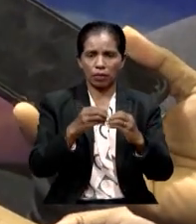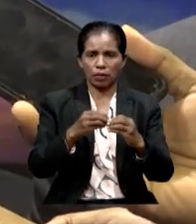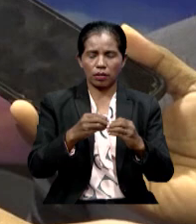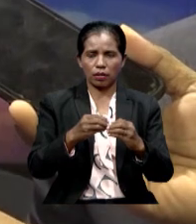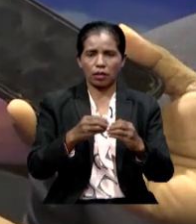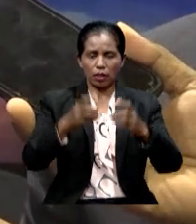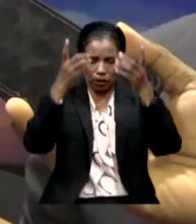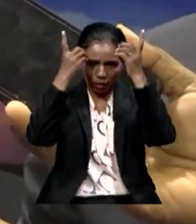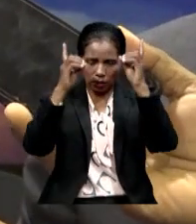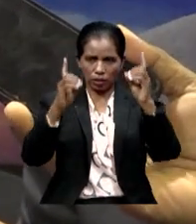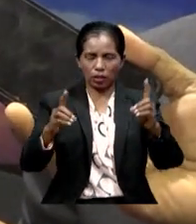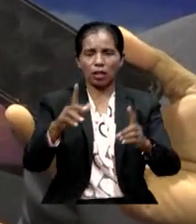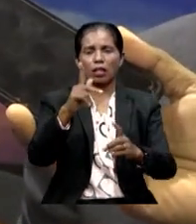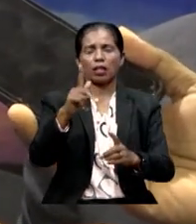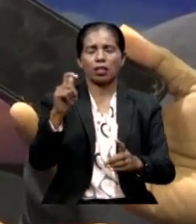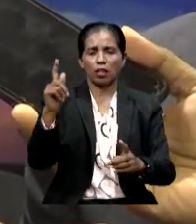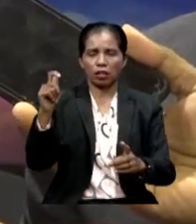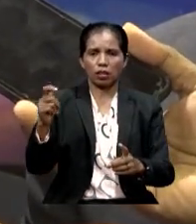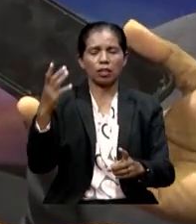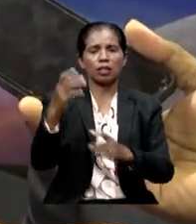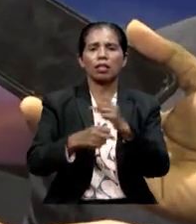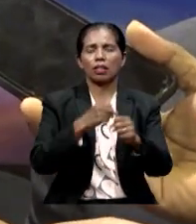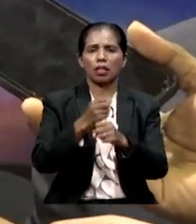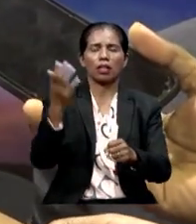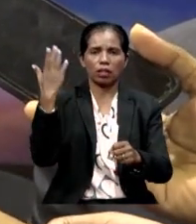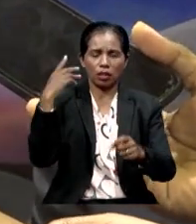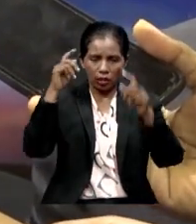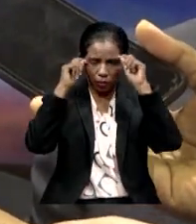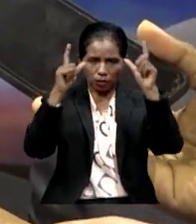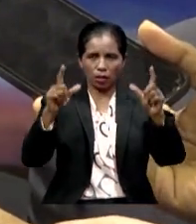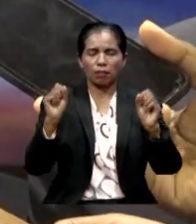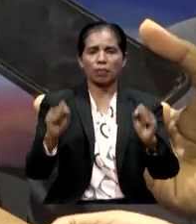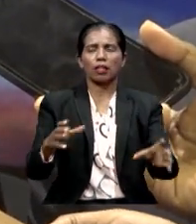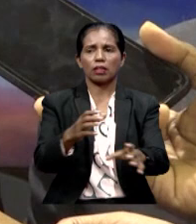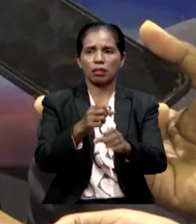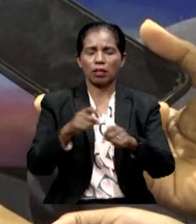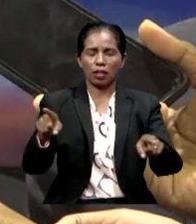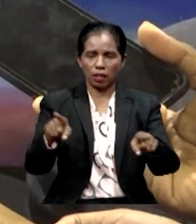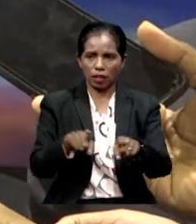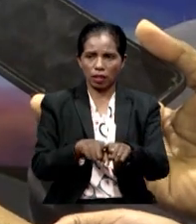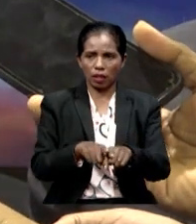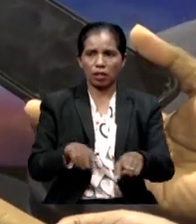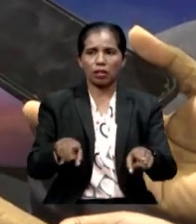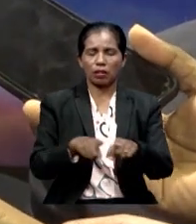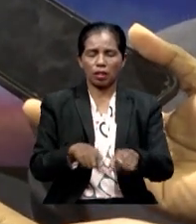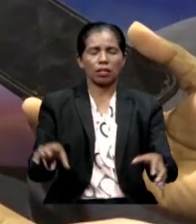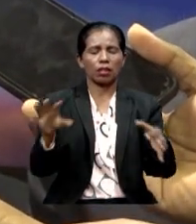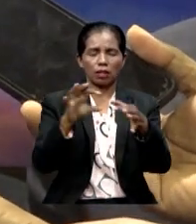keputusan KTT ASEAN di Kamboja tahun lalu, Timor-Leste sudah diterima secara resmi sebagai anggota